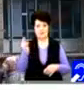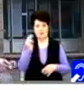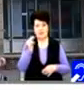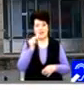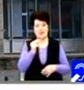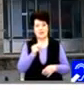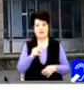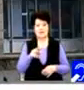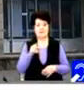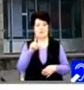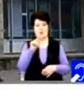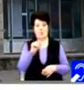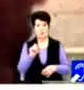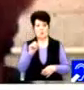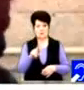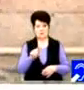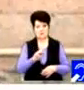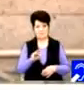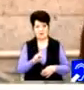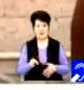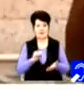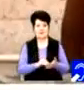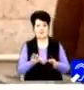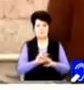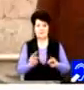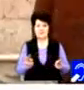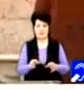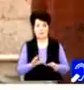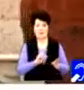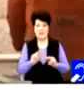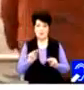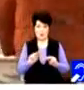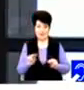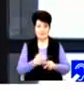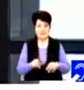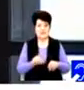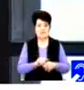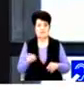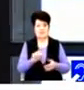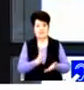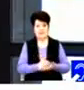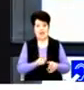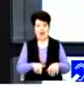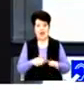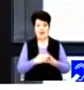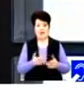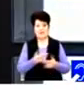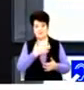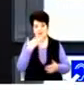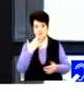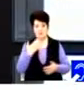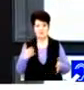11 Martie vacanțele elevilor au fost stabilite de Ministerul Educației astfel încât aceștia să stea acasă de mai multe ori pe parcursul